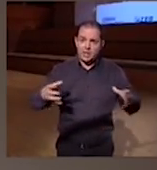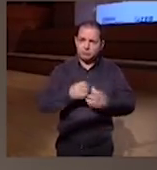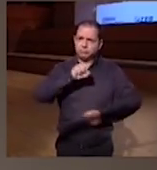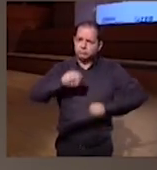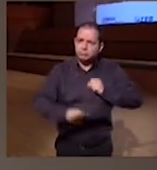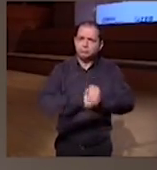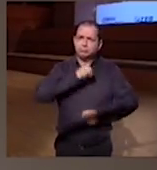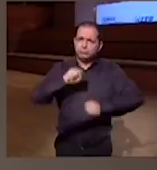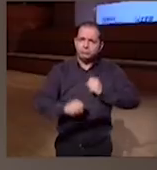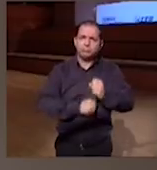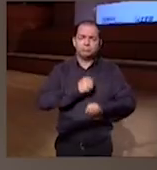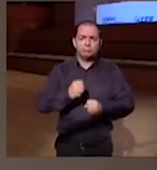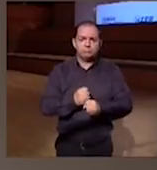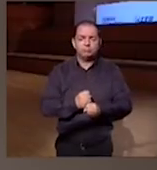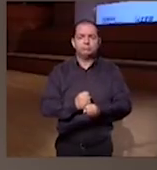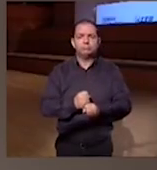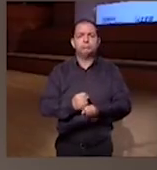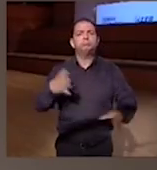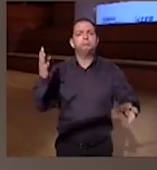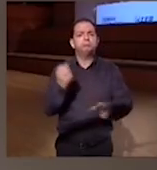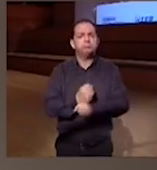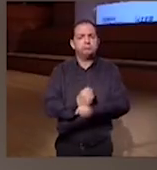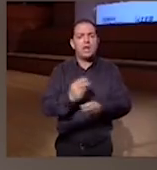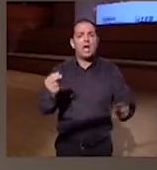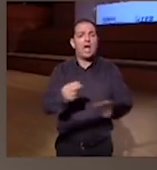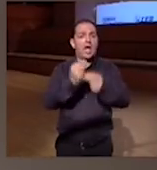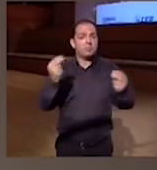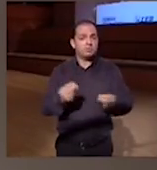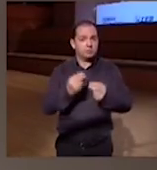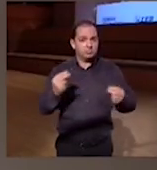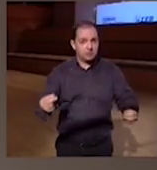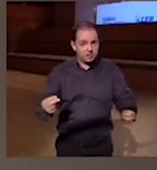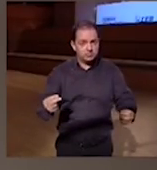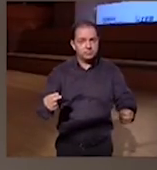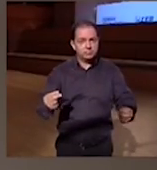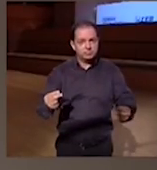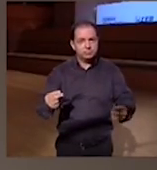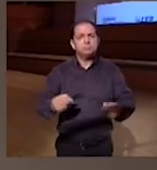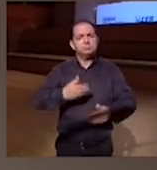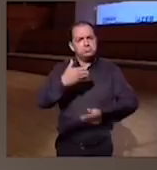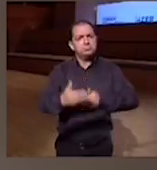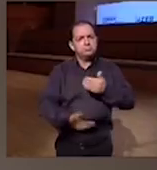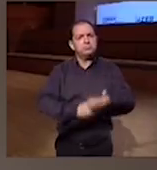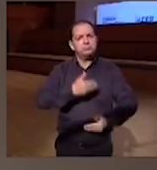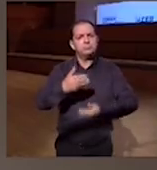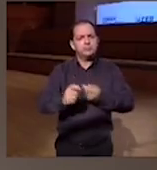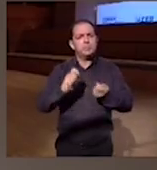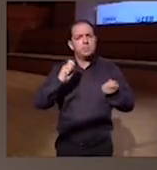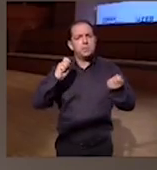όχι μόνο ανταπεξήλθαμε, αλλά καταφέρνουμε να